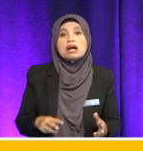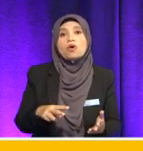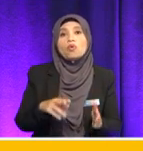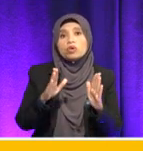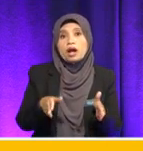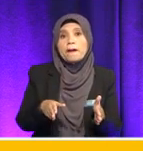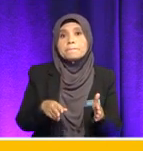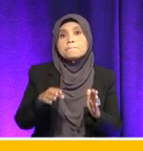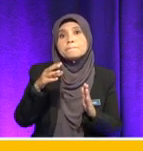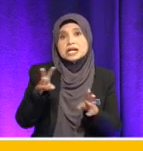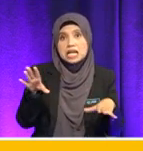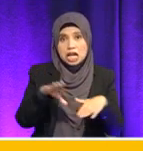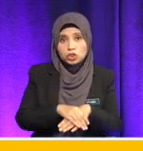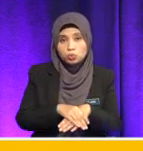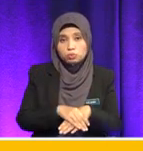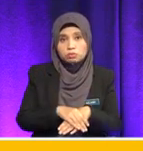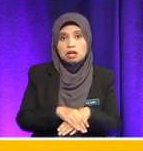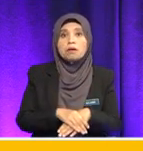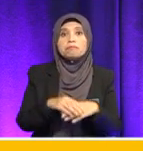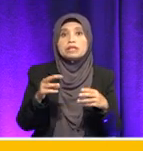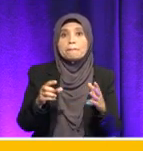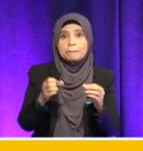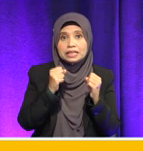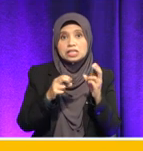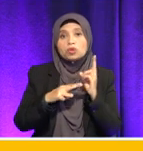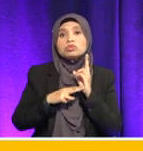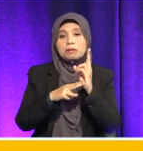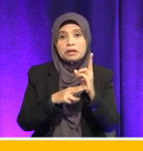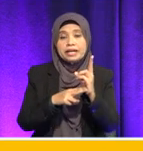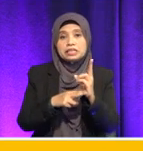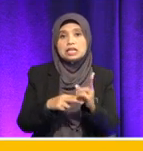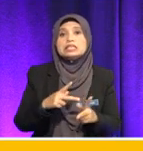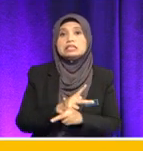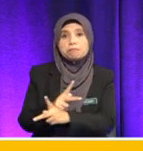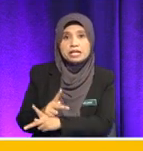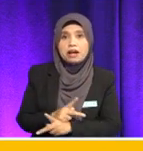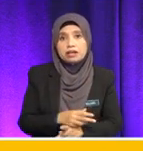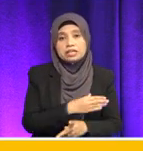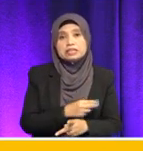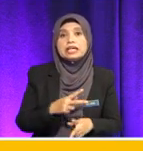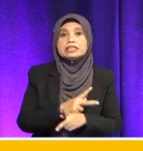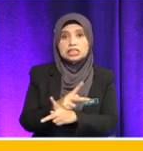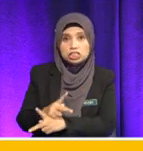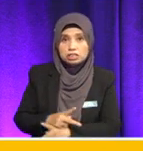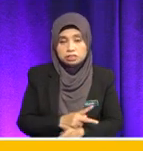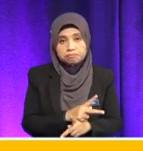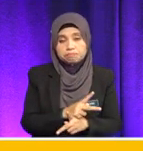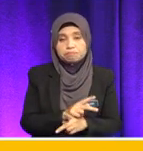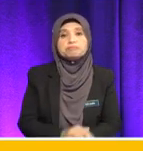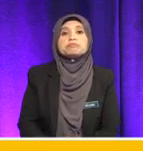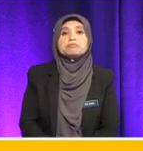Melayu diberikan keutamaan itu pekerja yang ketiga hak untuk masyarakat lain tetap dipelihara dan dilindungi boleh nampak ini adalah potongan